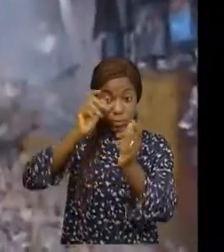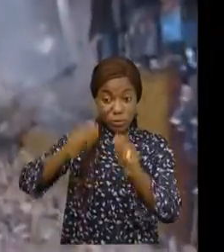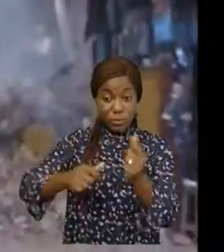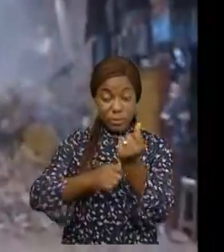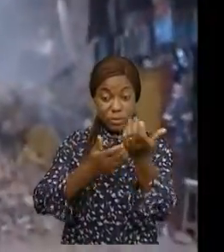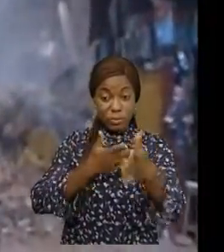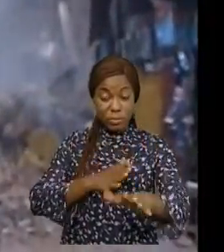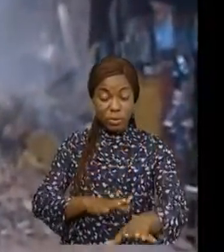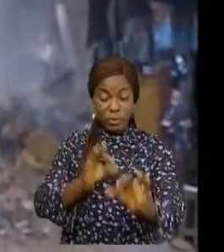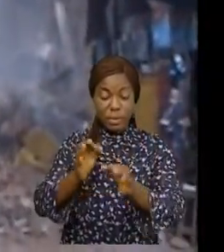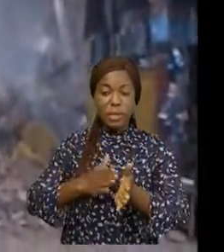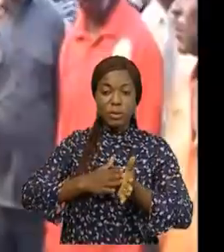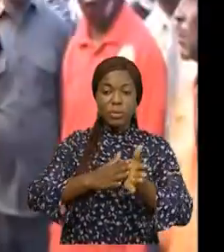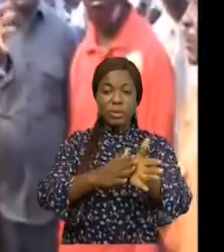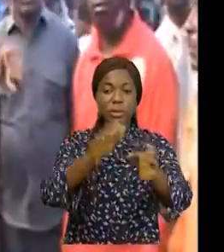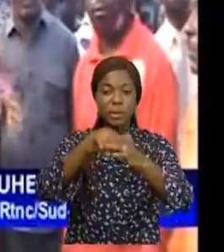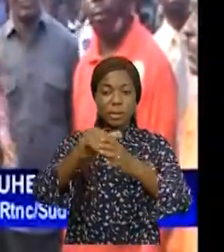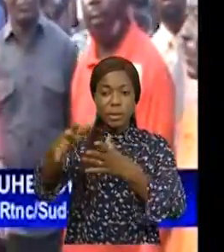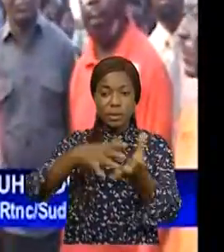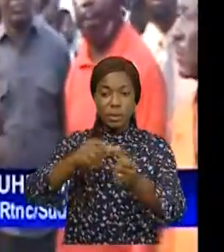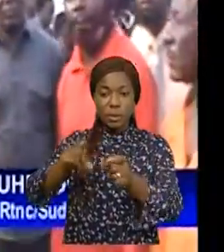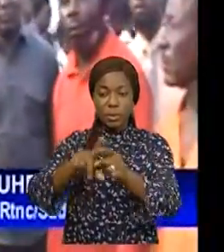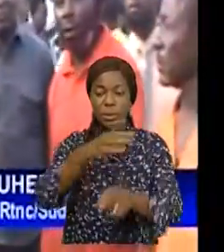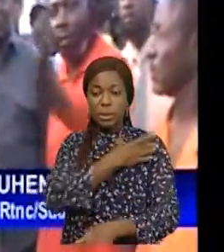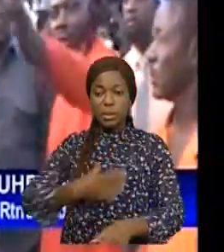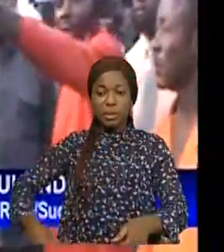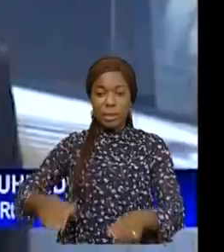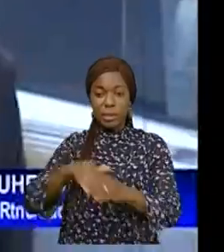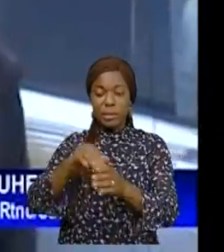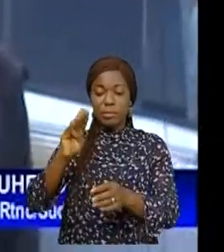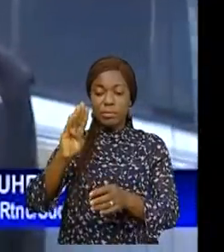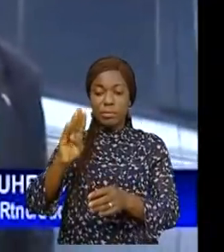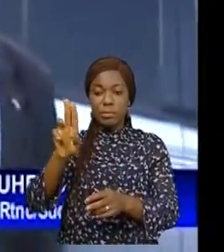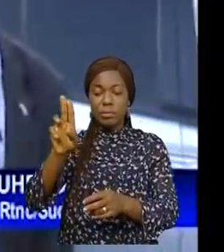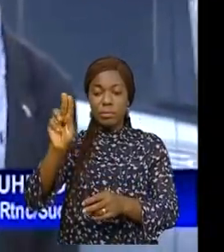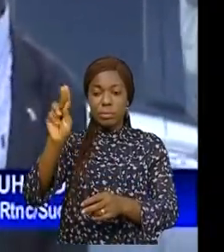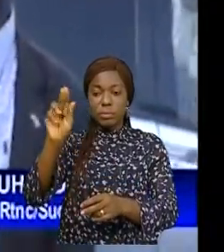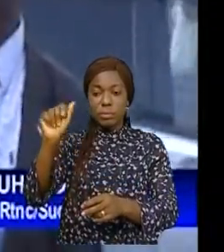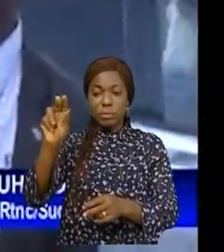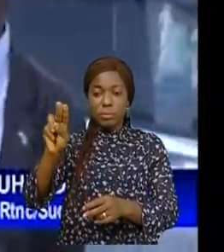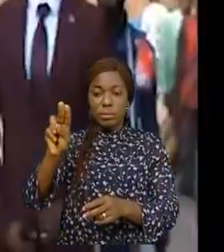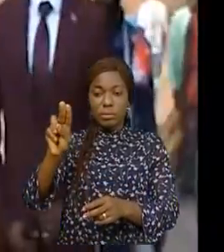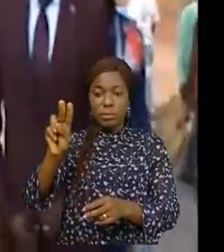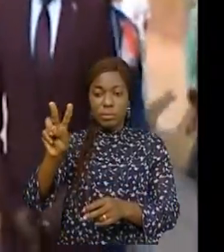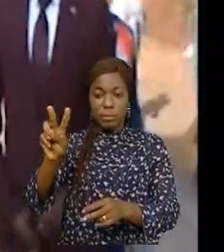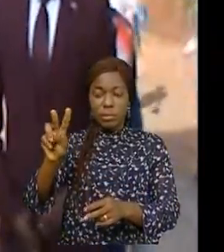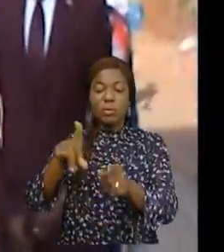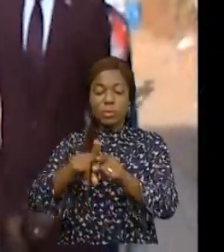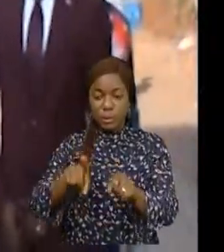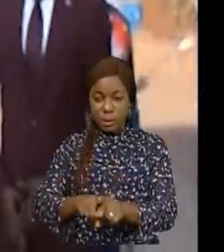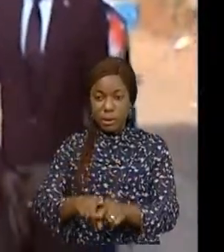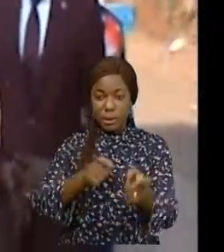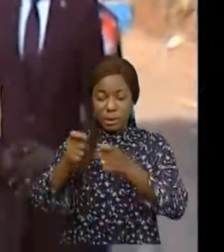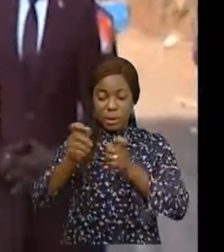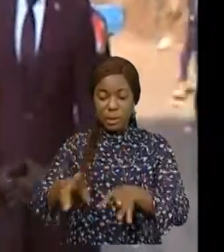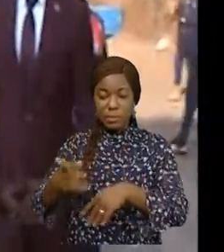Qui était accompagné dans cette opération par le maire intérimaire de Bukavu, Darius Sumuni Mukunda, et le directeur provincial de l'office des routes,